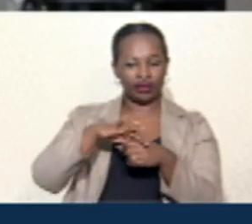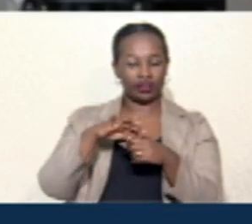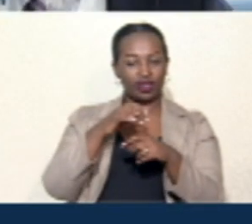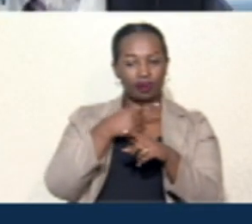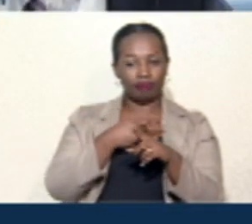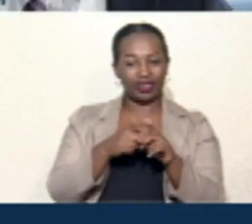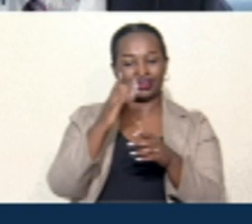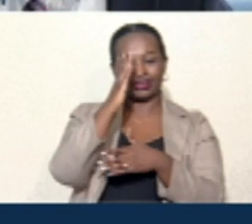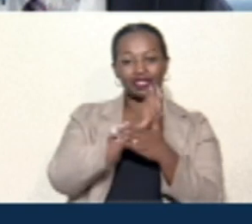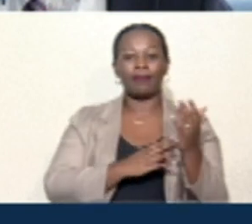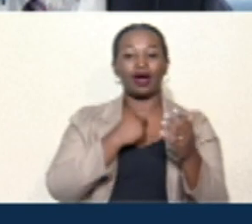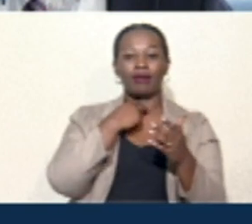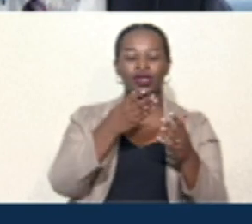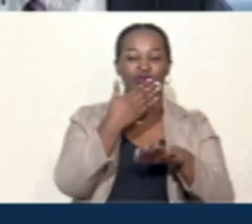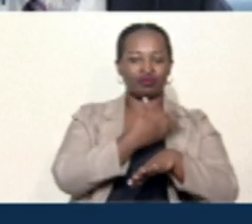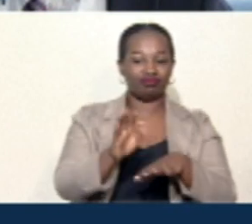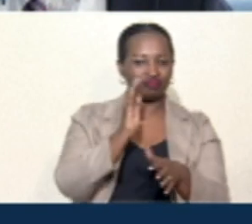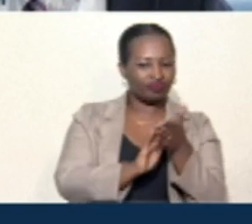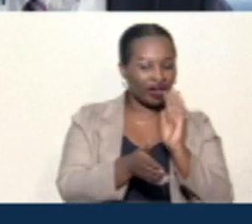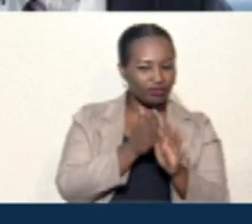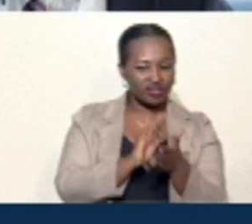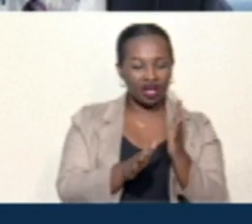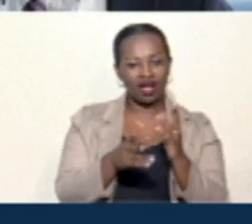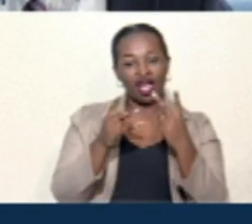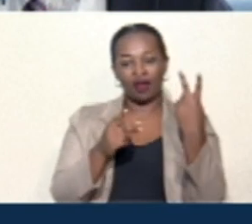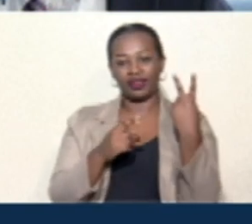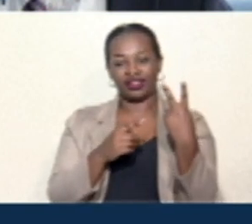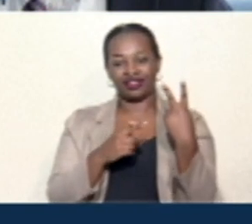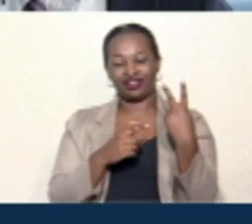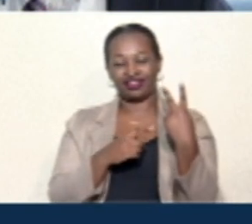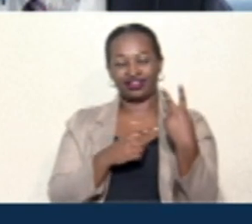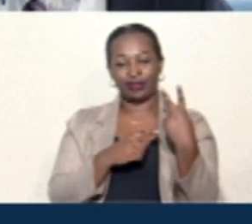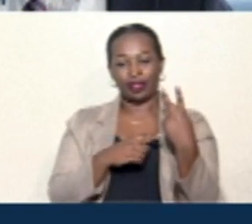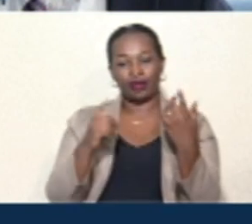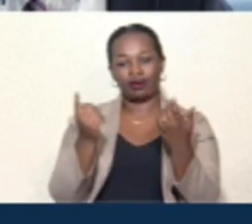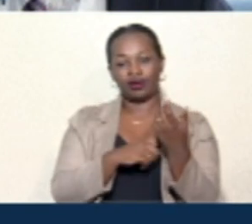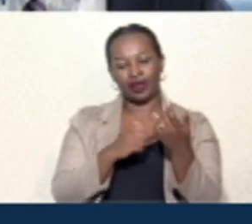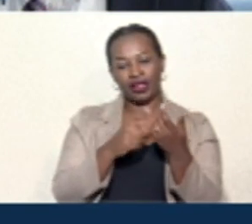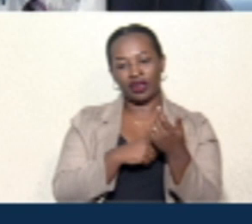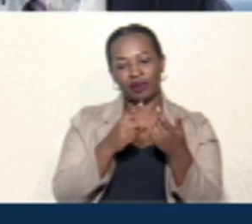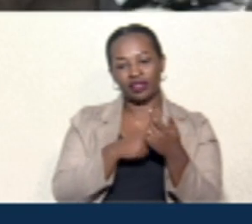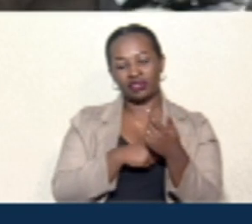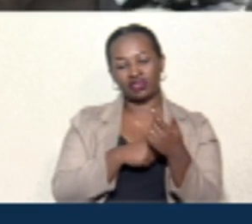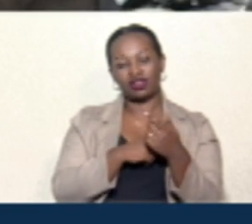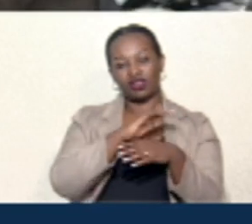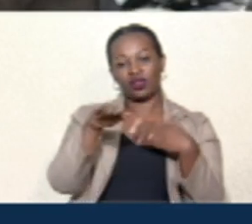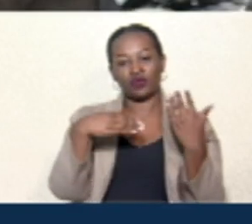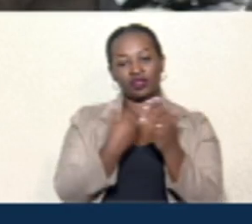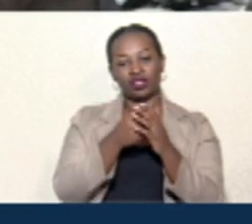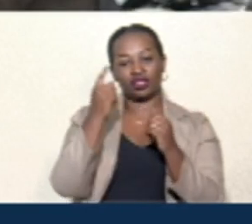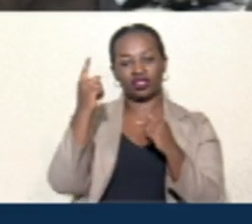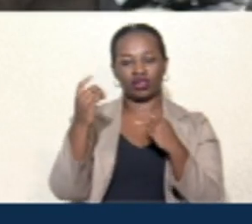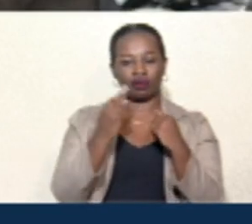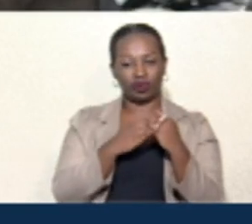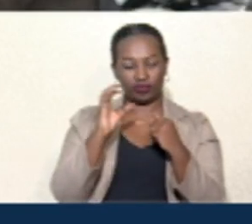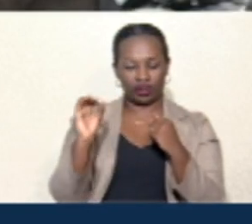amajwi y'imfabusa 2 no kuvuga ngo amajwi asa nkaho yabazwe yageraga ku 180